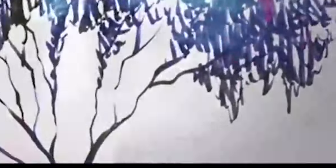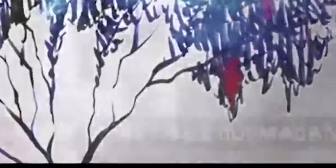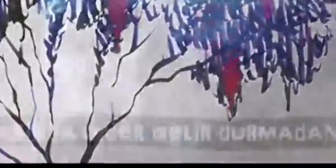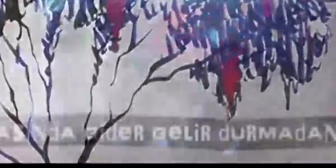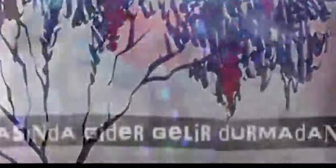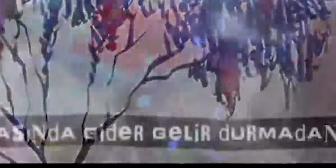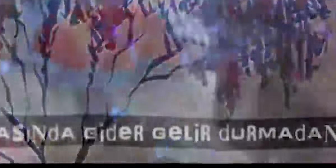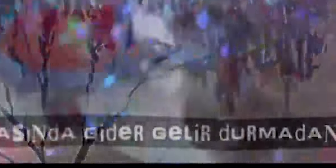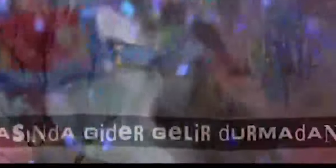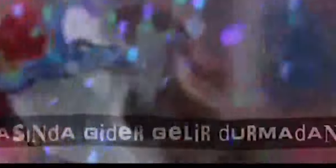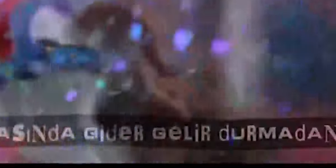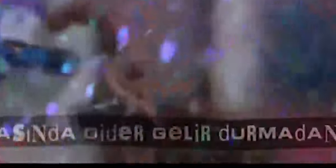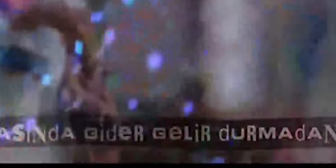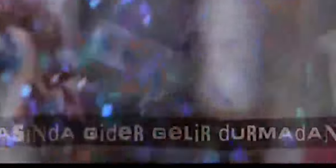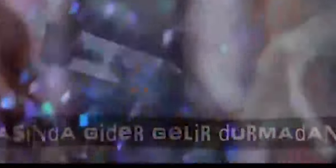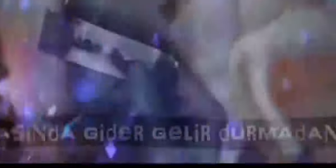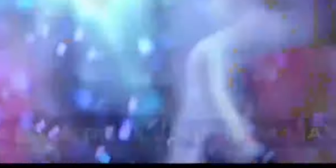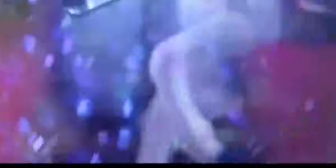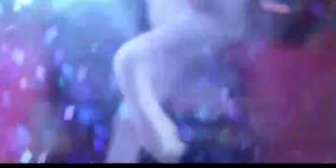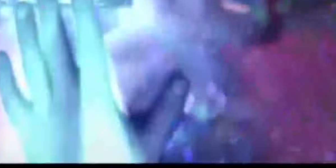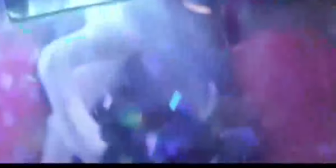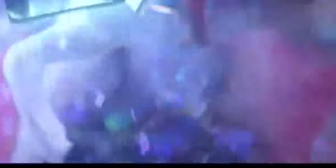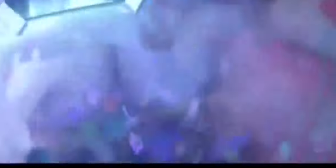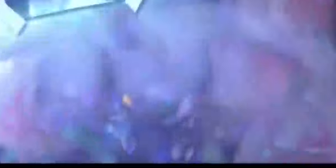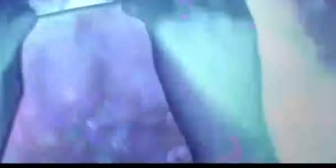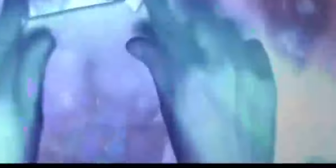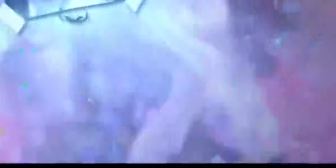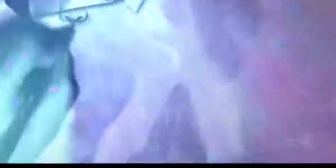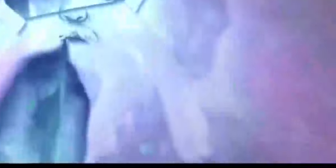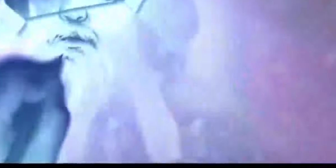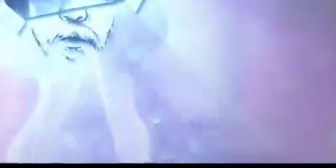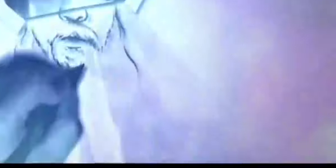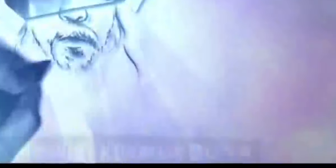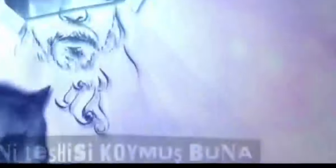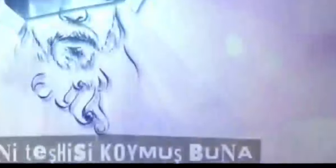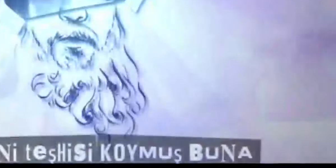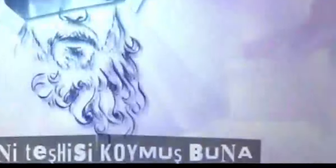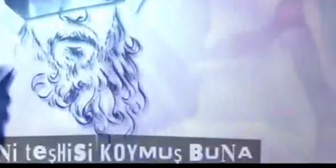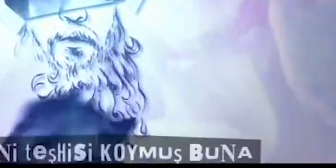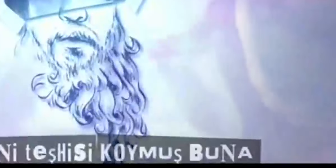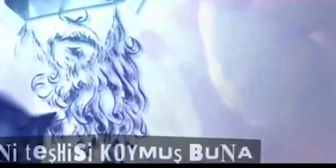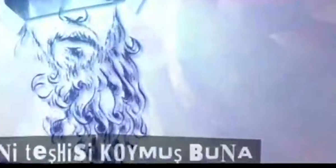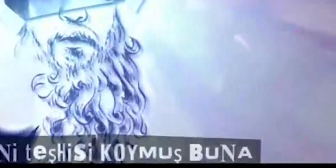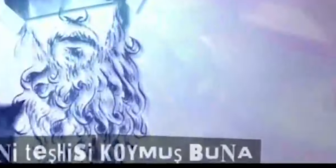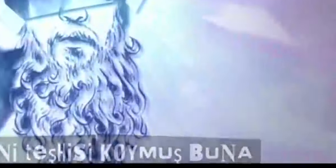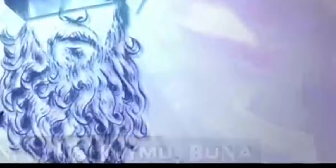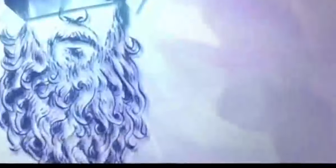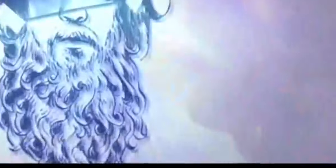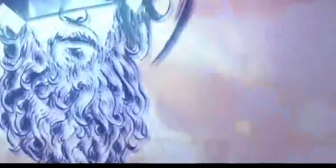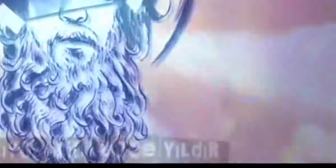Hazın arasında gider gelir durmadan, hep eğlence peşinde. Doktor mani teşhisi koymuş